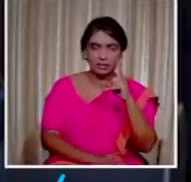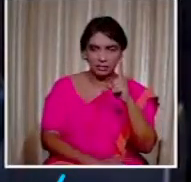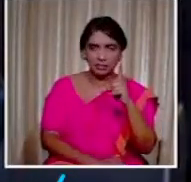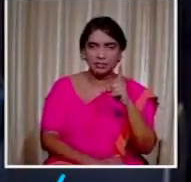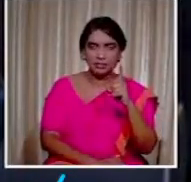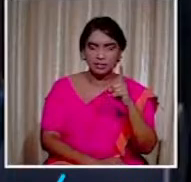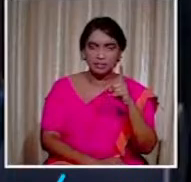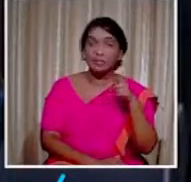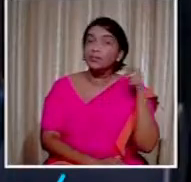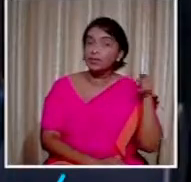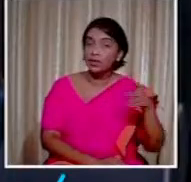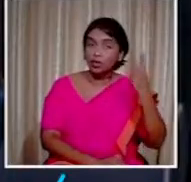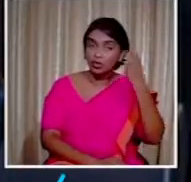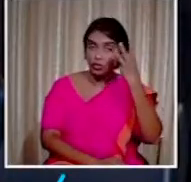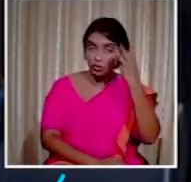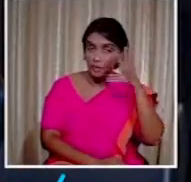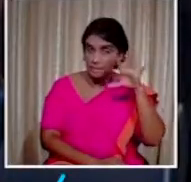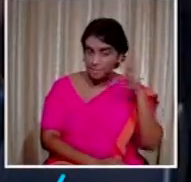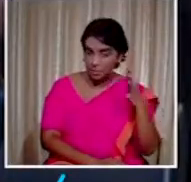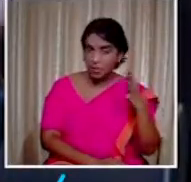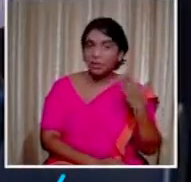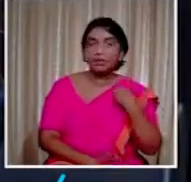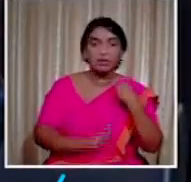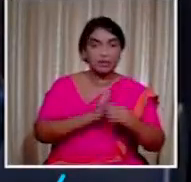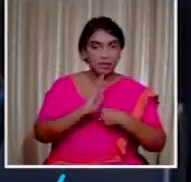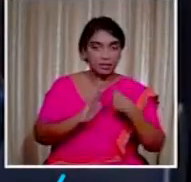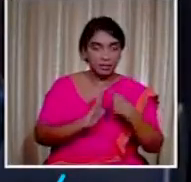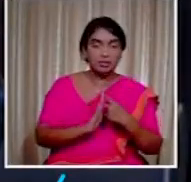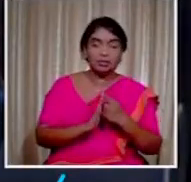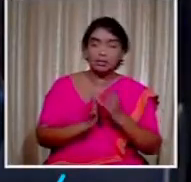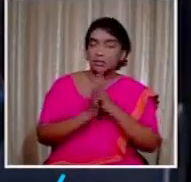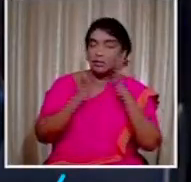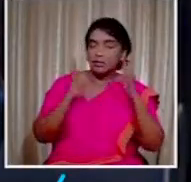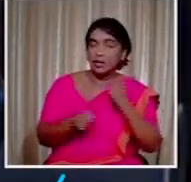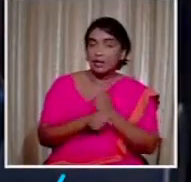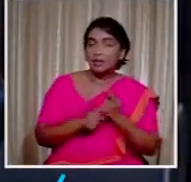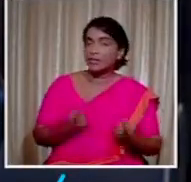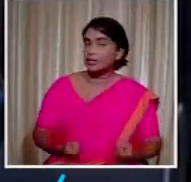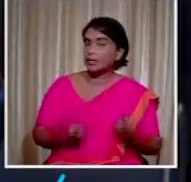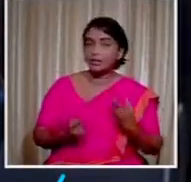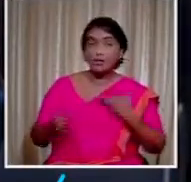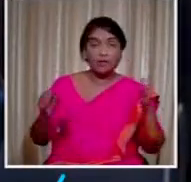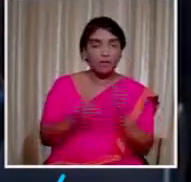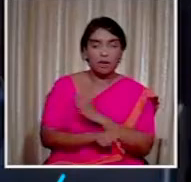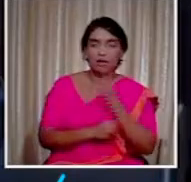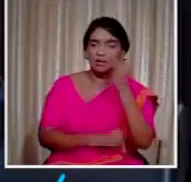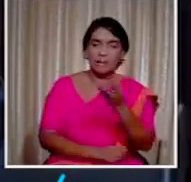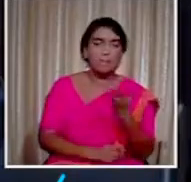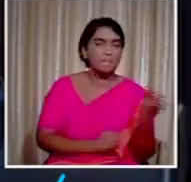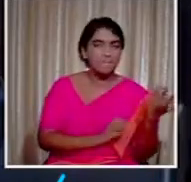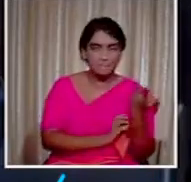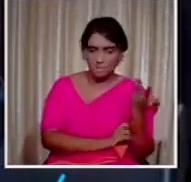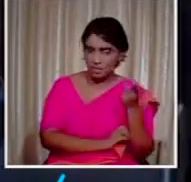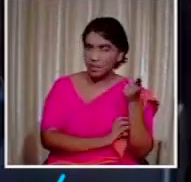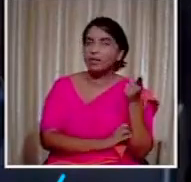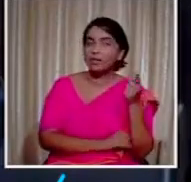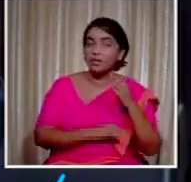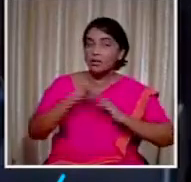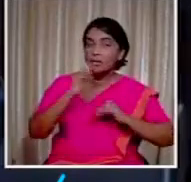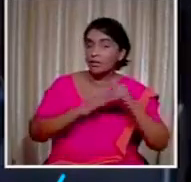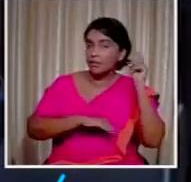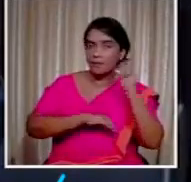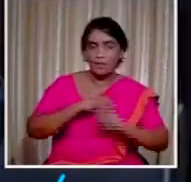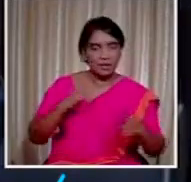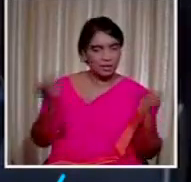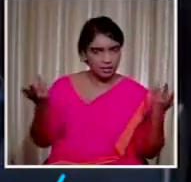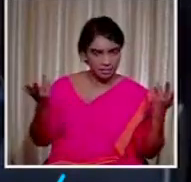වෙන්නේ මේ ගේන 3500ෙන් අපේ රටේ තියෙන මේ මහා බරපතල ගෑස් අවශ්‍යතාවය සම්පූර්ණ කරන්න බෑ එතුමල්ල ඒකට ක්‍රමවේදයක් තවමත්